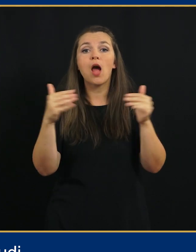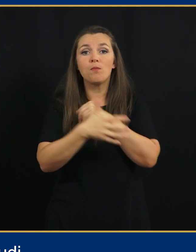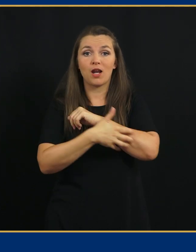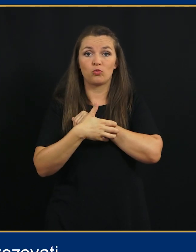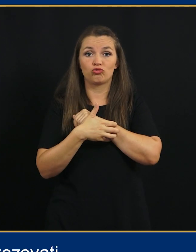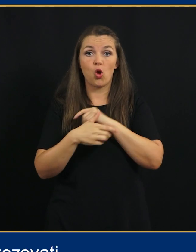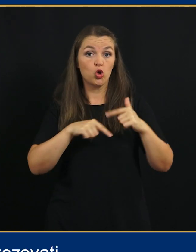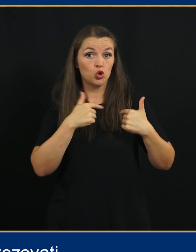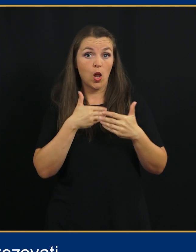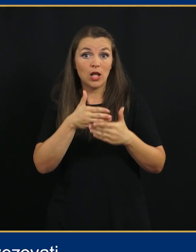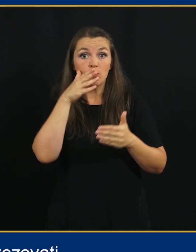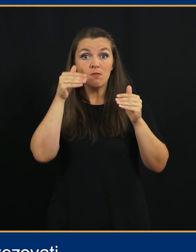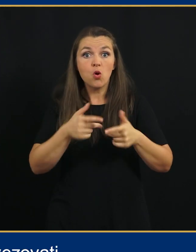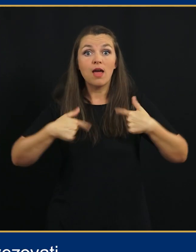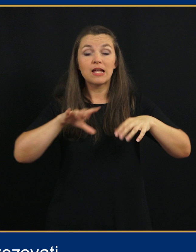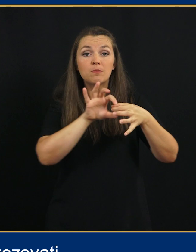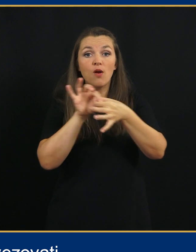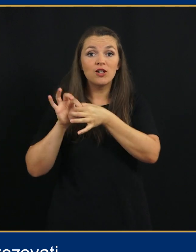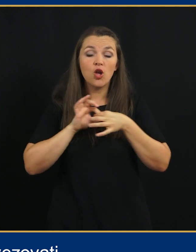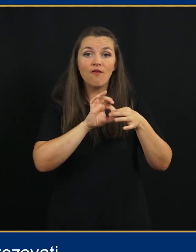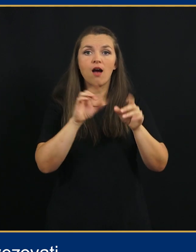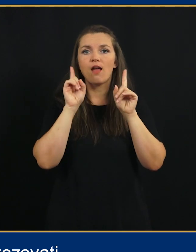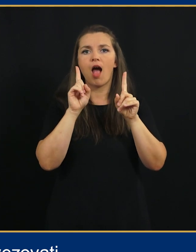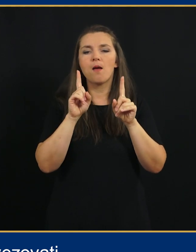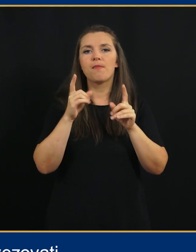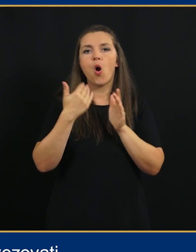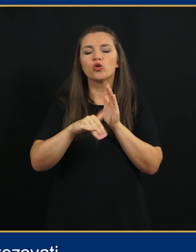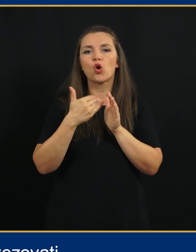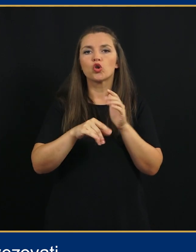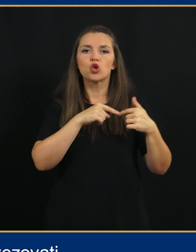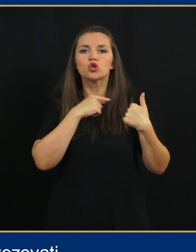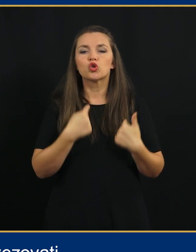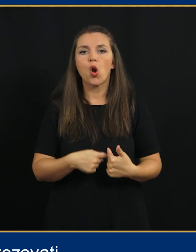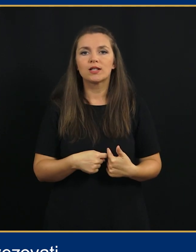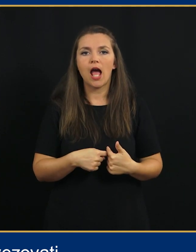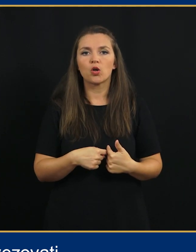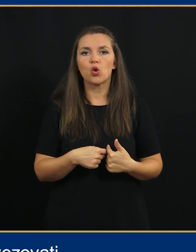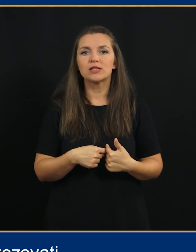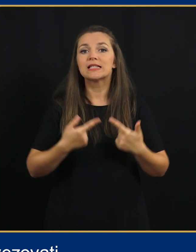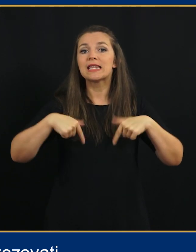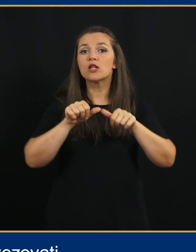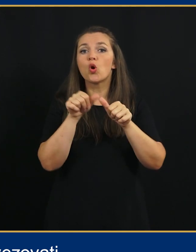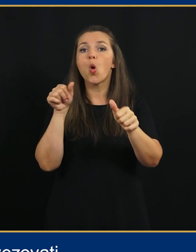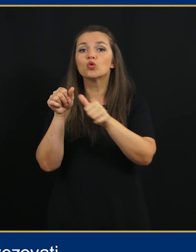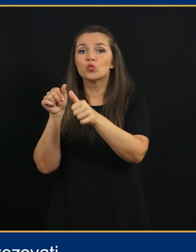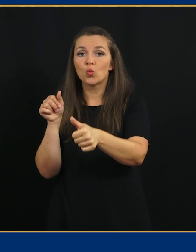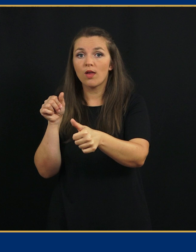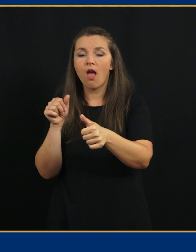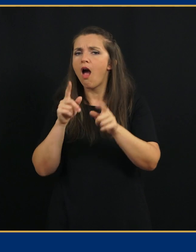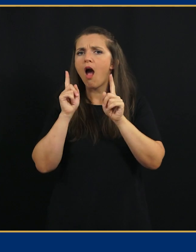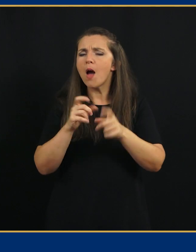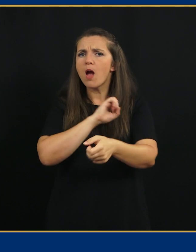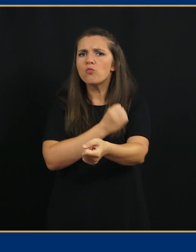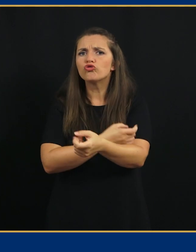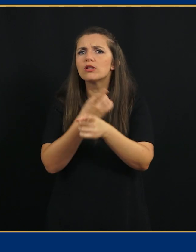revščine. Solidarnost bi nas morala povezovati, vendar nas odsotnost solidarnosti ločuje. Kaj pa